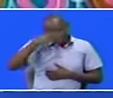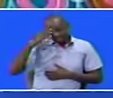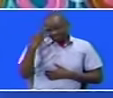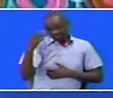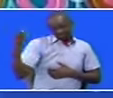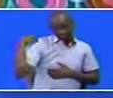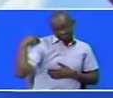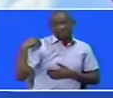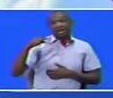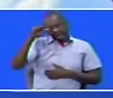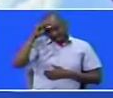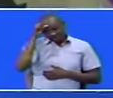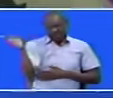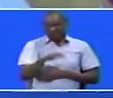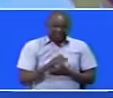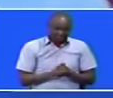serikali imerudisha.